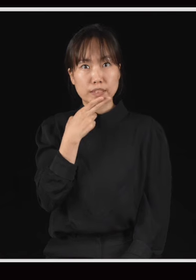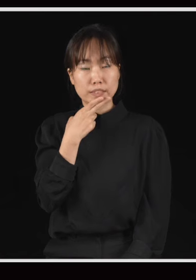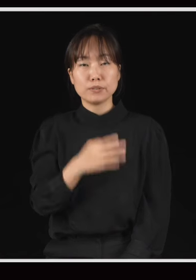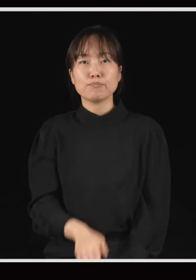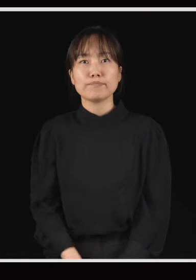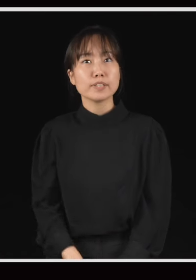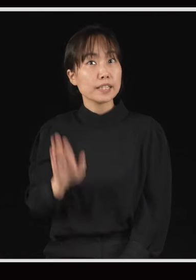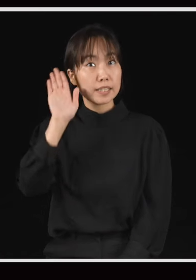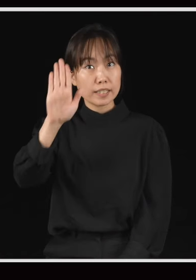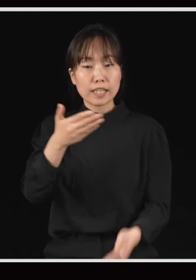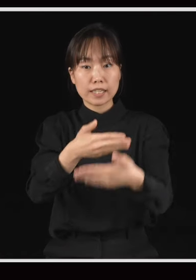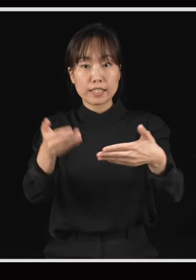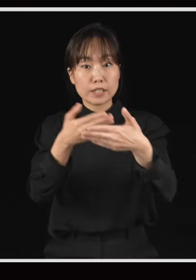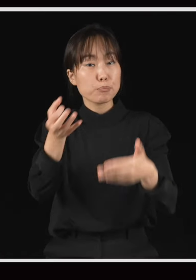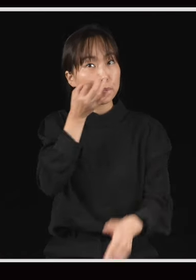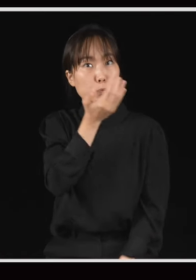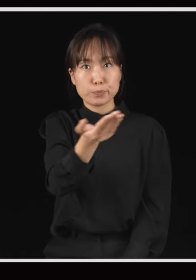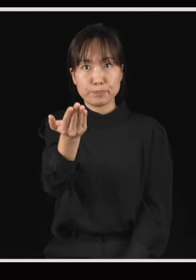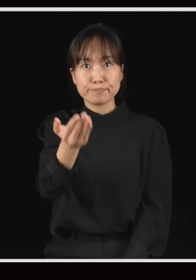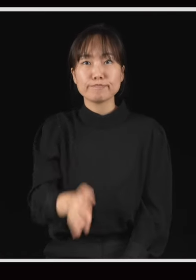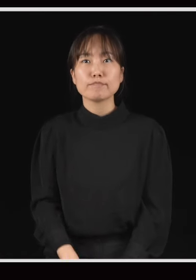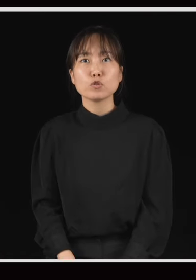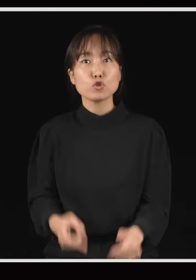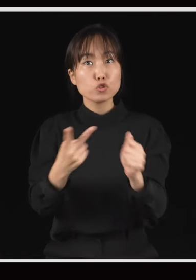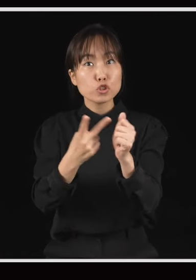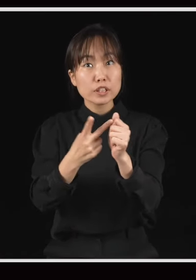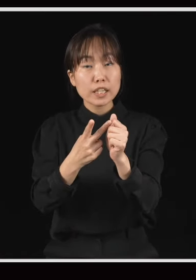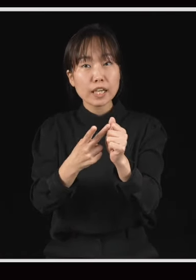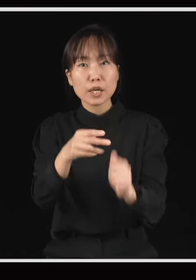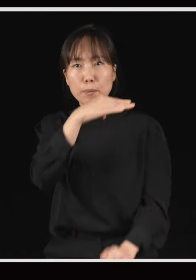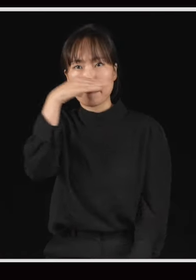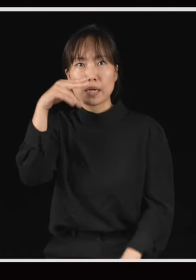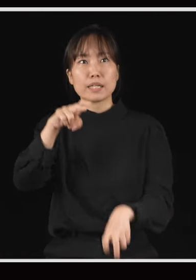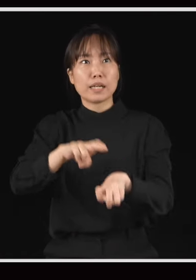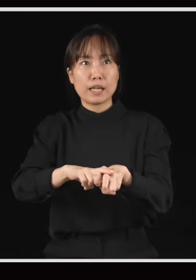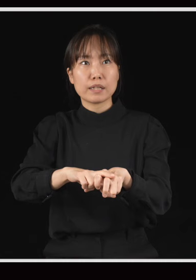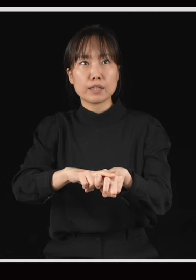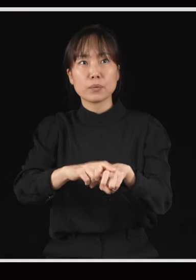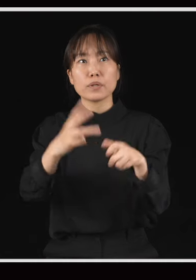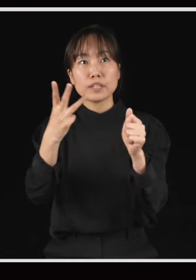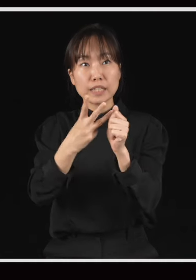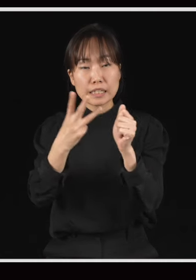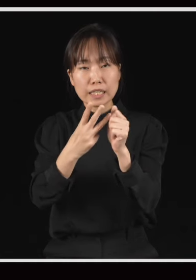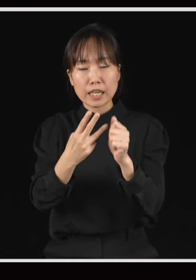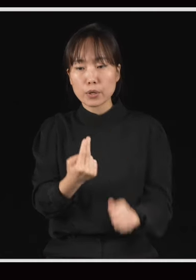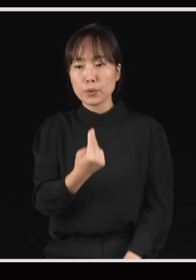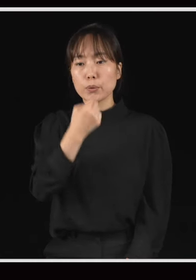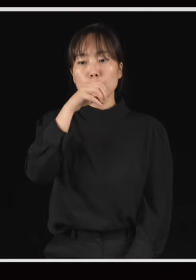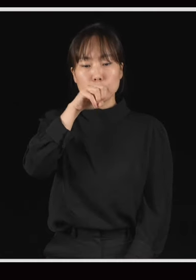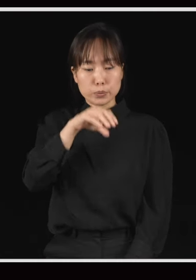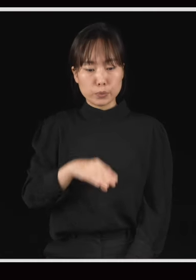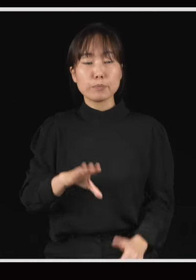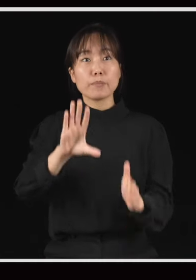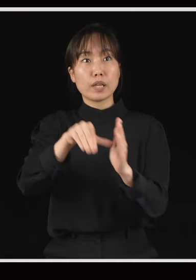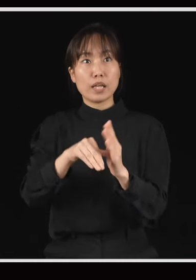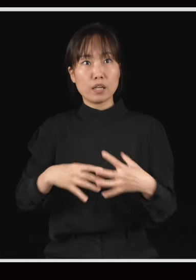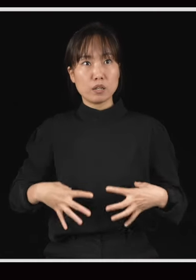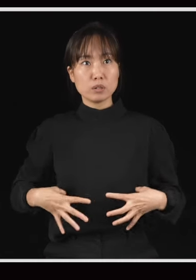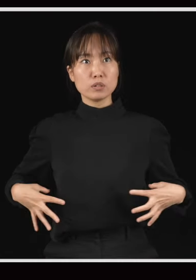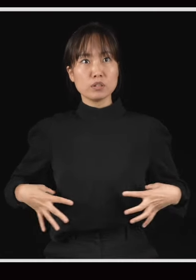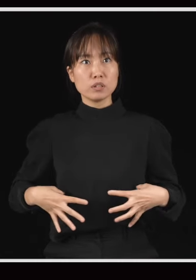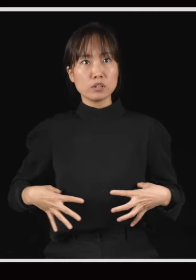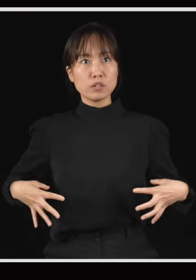방법을 알아야 되고요. 좀 이따 그림을 보여드릴 거예요. 두 번째로 올바로 앉는 방법을 아셔야 되고, 그 다음 세 번째로